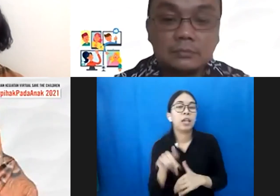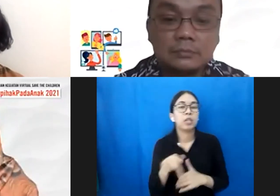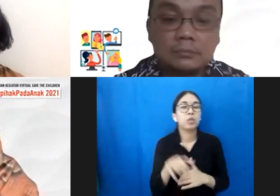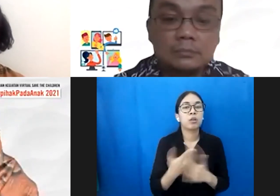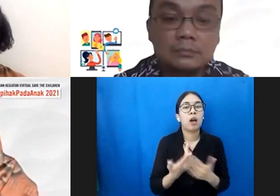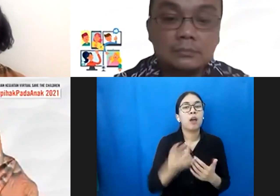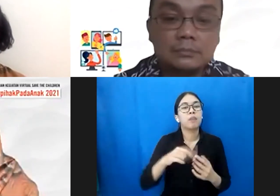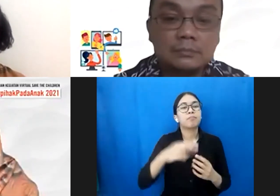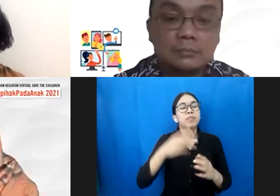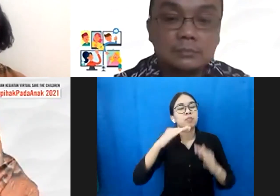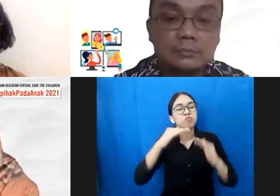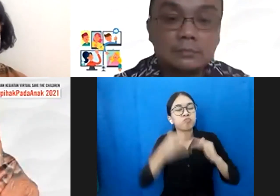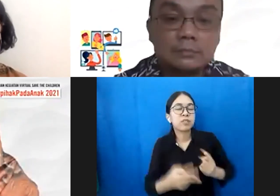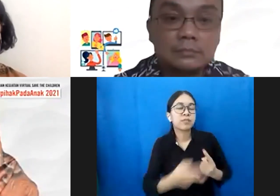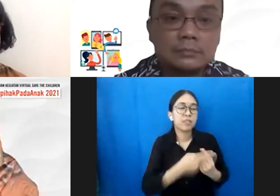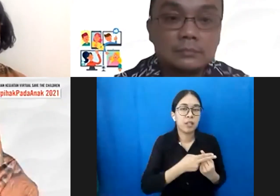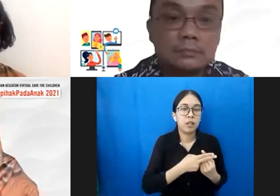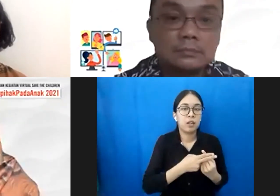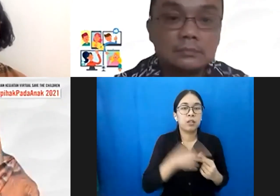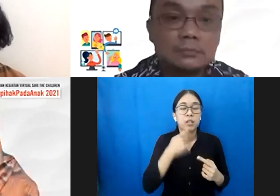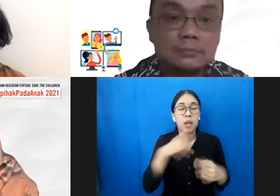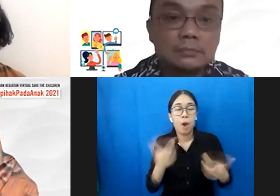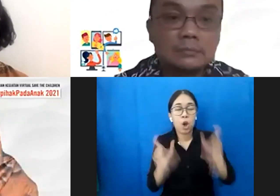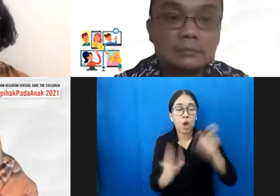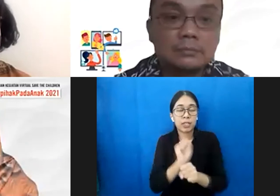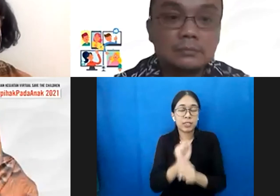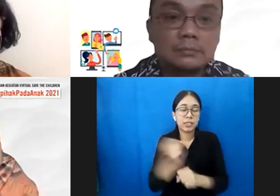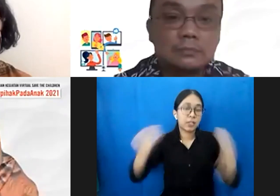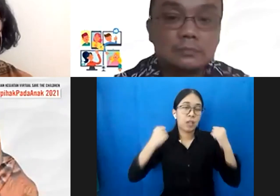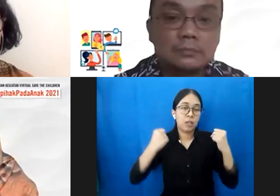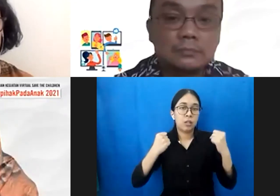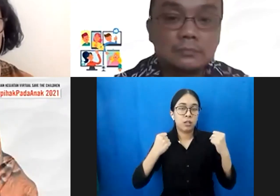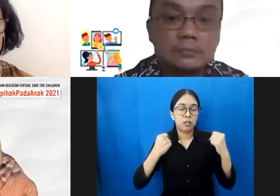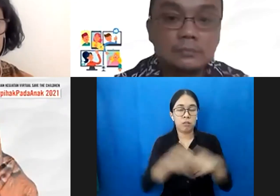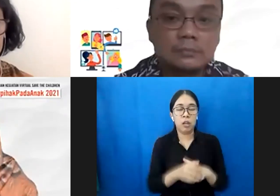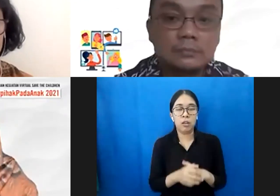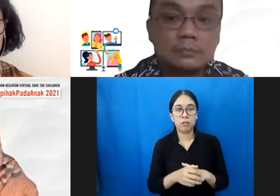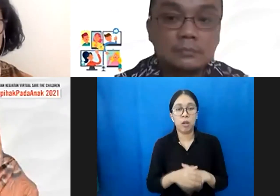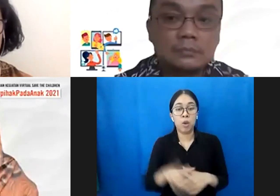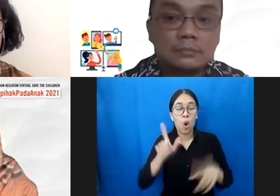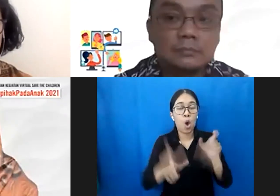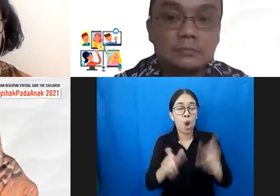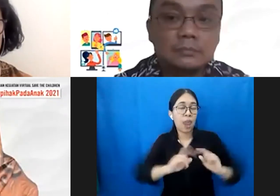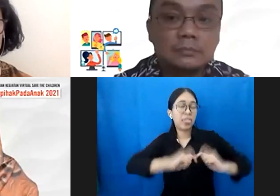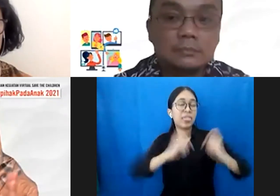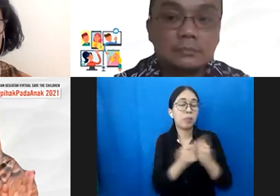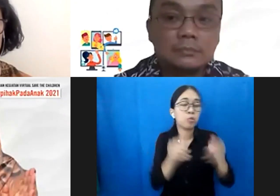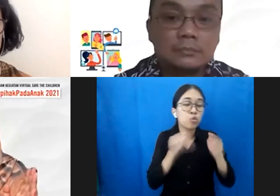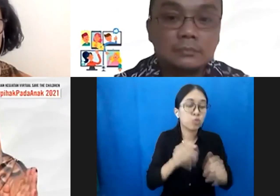kesehatan ya. Tapi dalam hal itu stigma tentang kesehatan jiwa, kita di dalam Satgas COVID kita juga menyusun pedoman